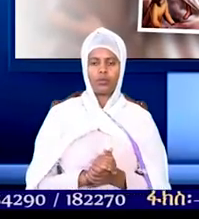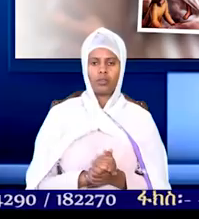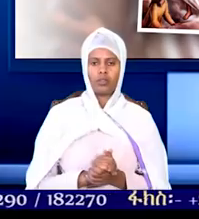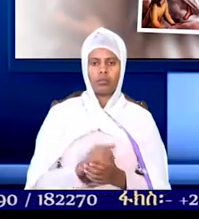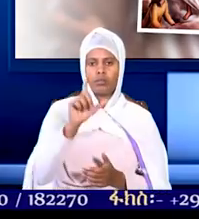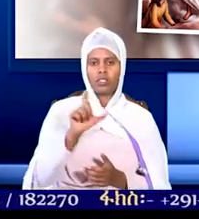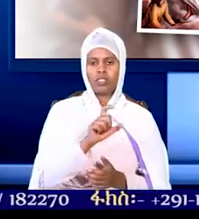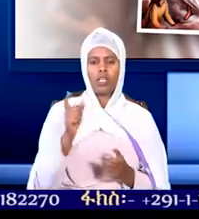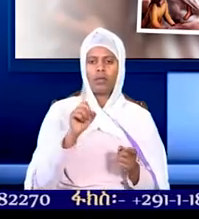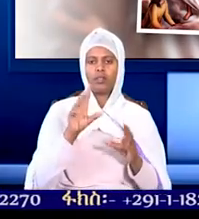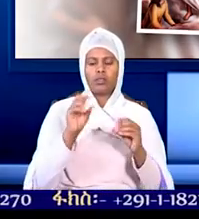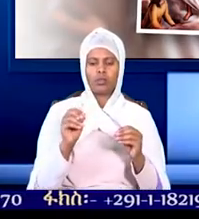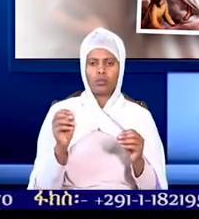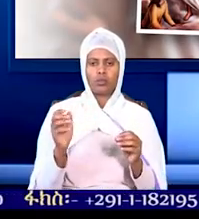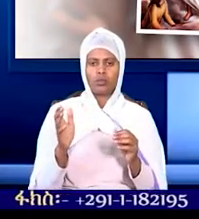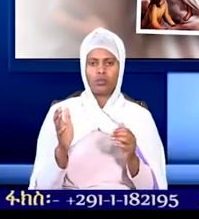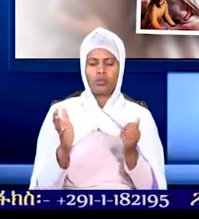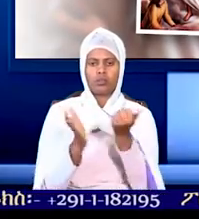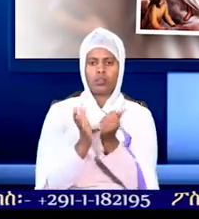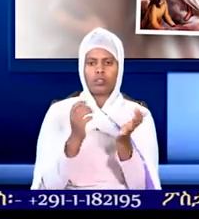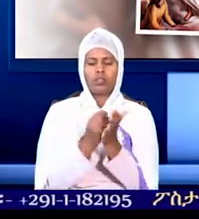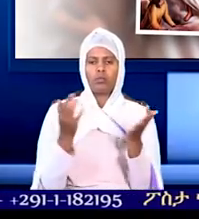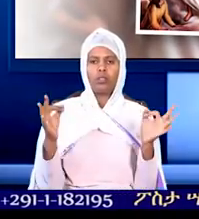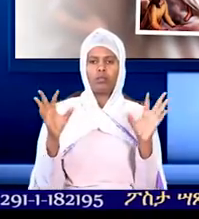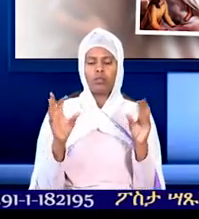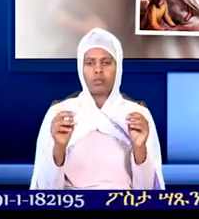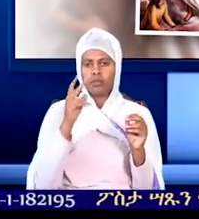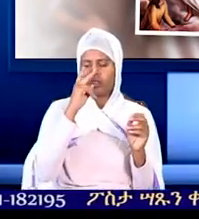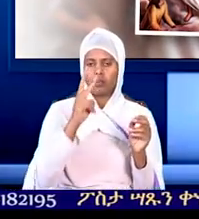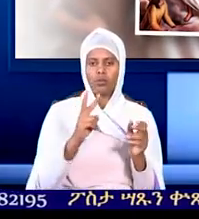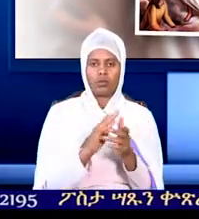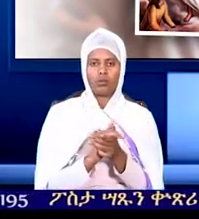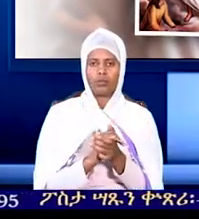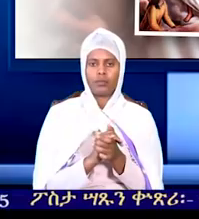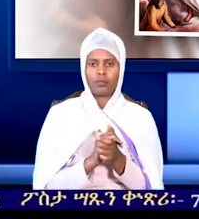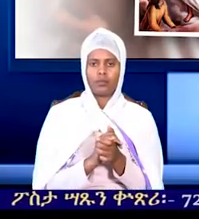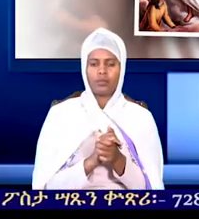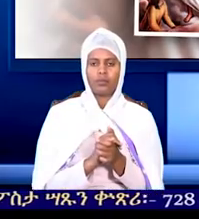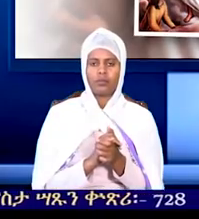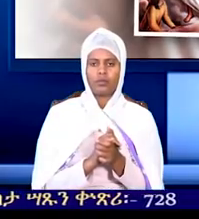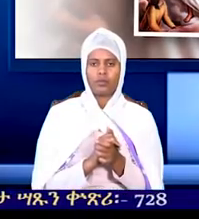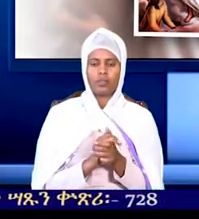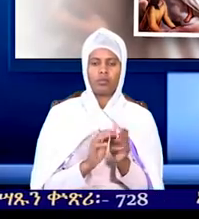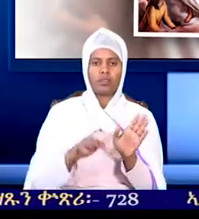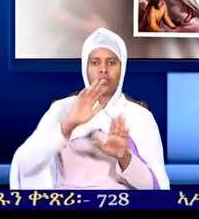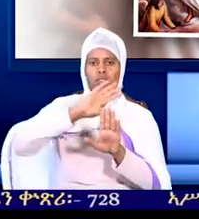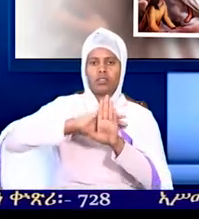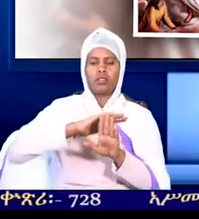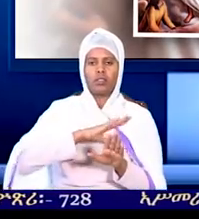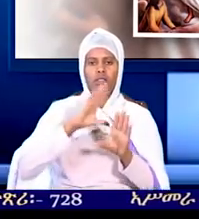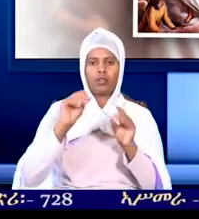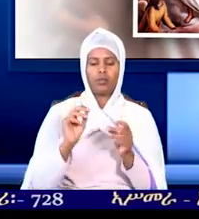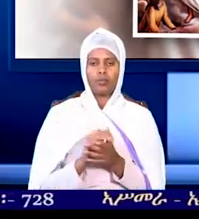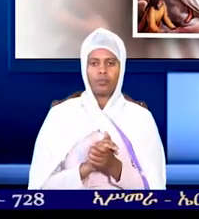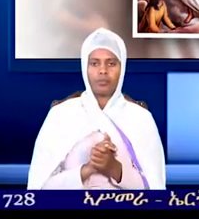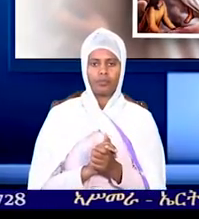ብየን እዩ ተሰቂሉሉ እዚ መስቀል በዚ ድ ተሰቂሉሉ በዚ ድ ተሰቂሉሉ በዚ ድ ተሰቂሉሉ ታይዳ ብየን ብድሕሪኡ ዘሎ እዩ